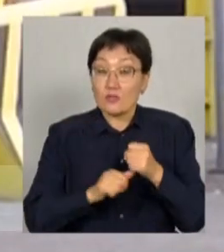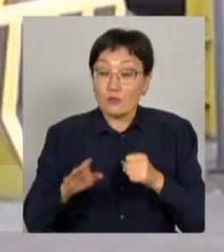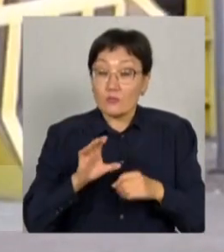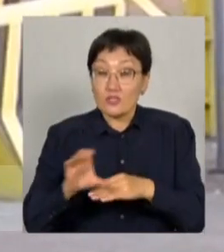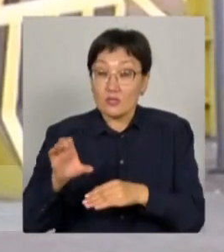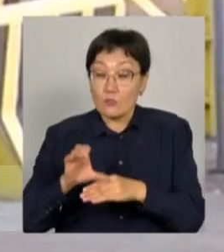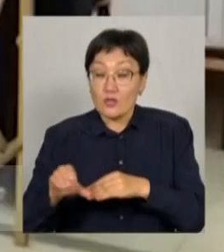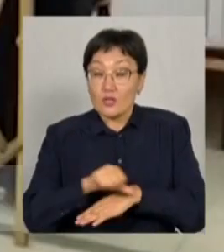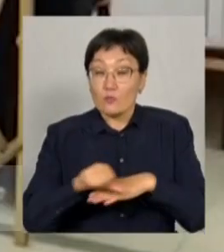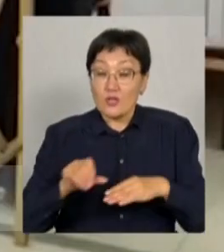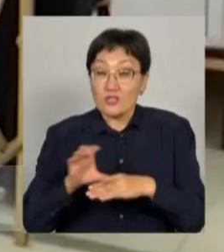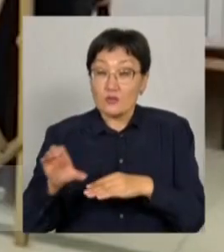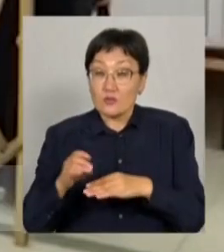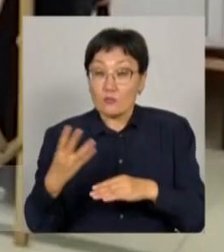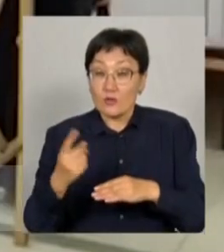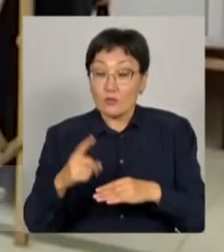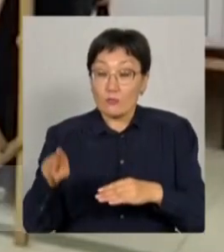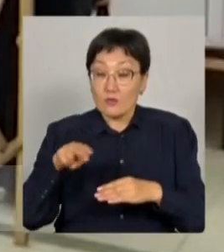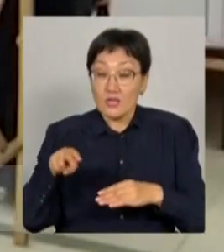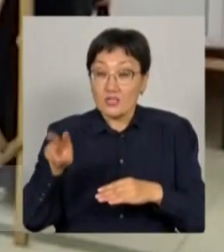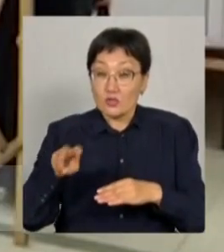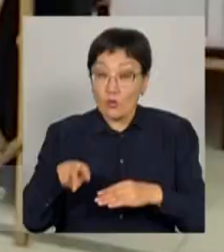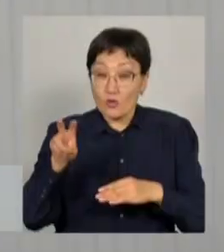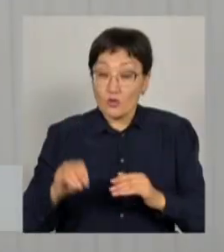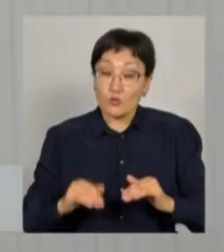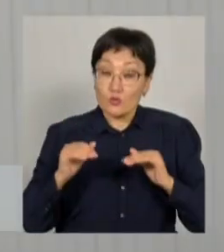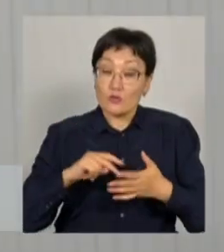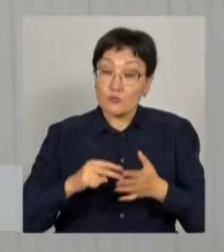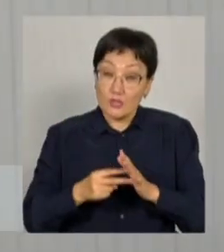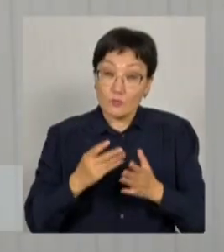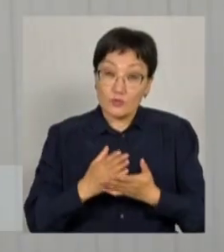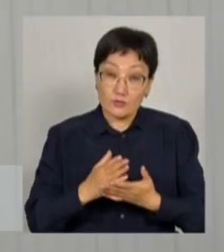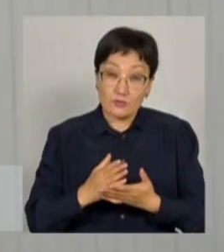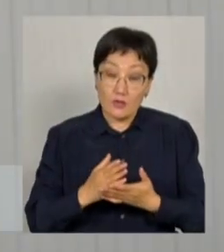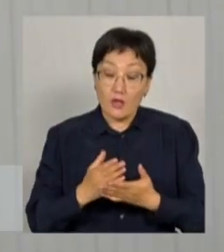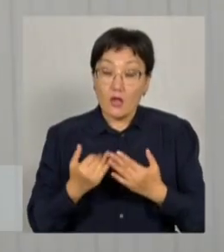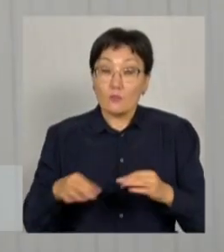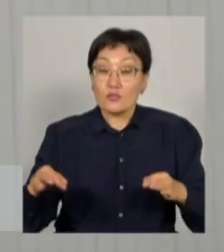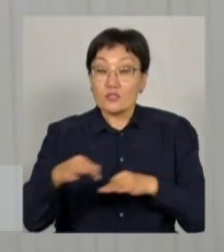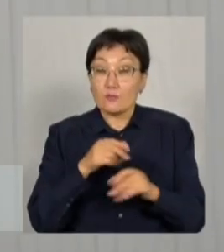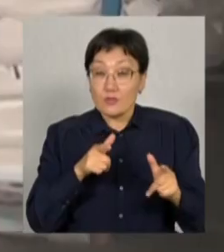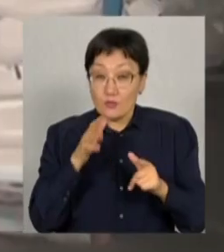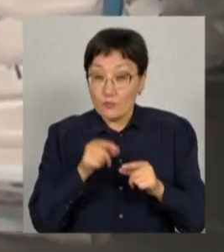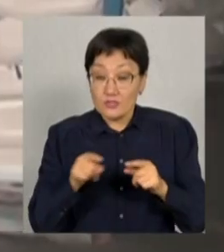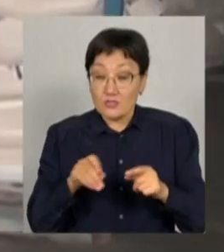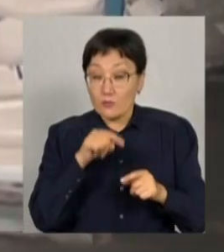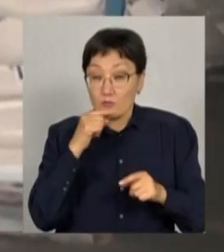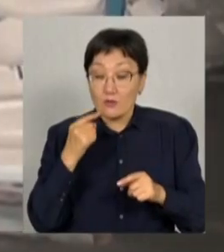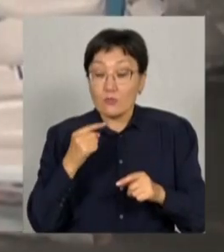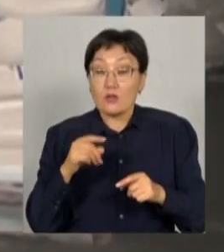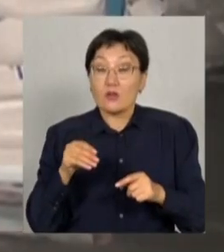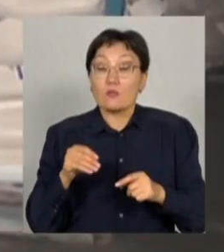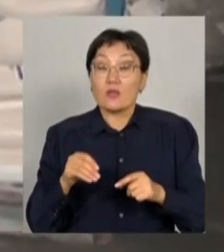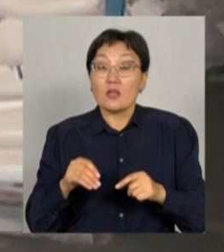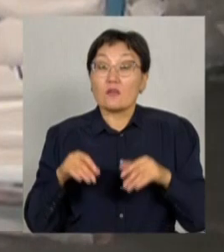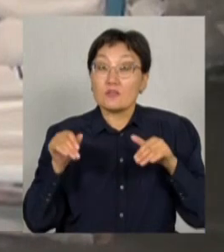тауарлар экспортының көлемі 41 миллиард ақш долларына дейін өседі деп жоспарланған. Жобаны әзірлеу кезінде Ресей, Мажарстан,